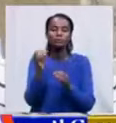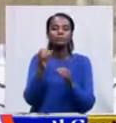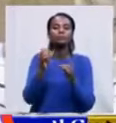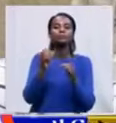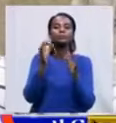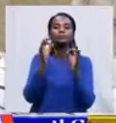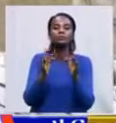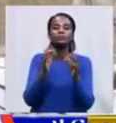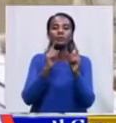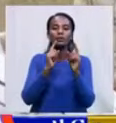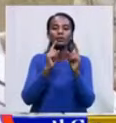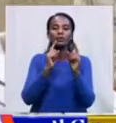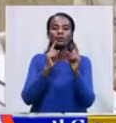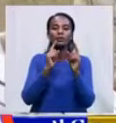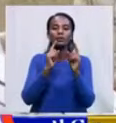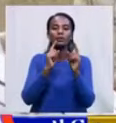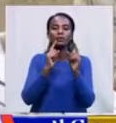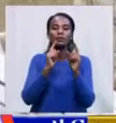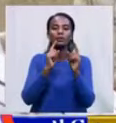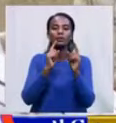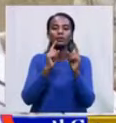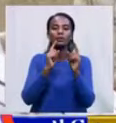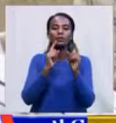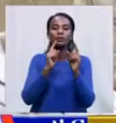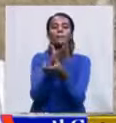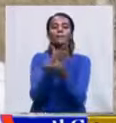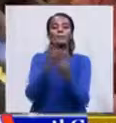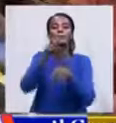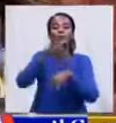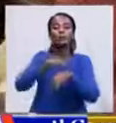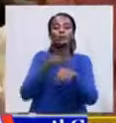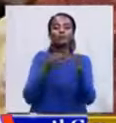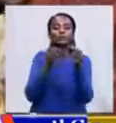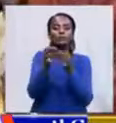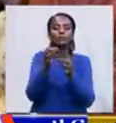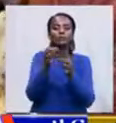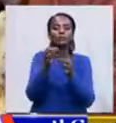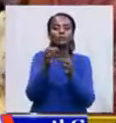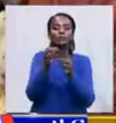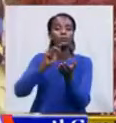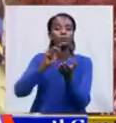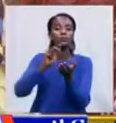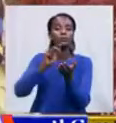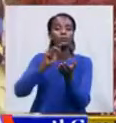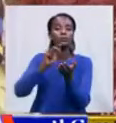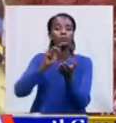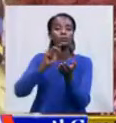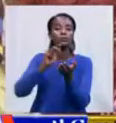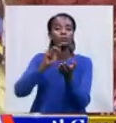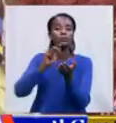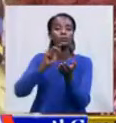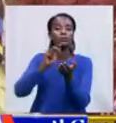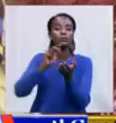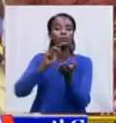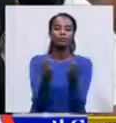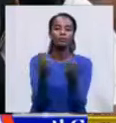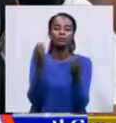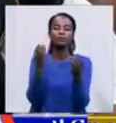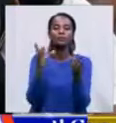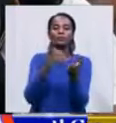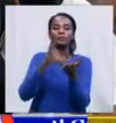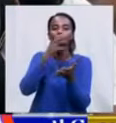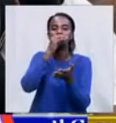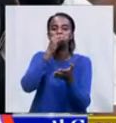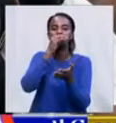ጋር በመነጋገር የሰራተኞቹ ጥያቄ እንደምፈታ በወቅቱ የገለጹልን በሐዋሳ ዩኒቨርሲቲ ህክምናና ጤና ሳይንስ ኮሌጅ ቺፍ